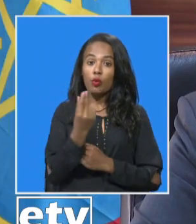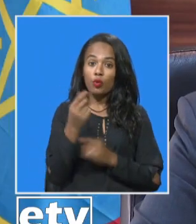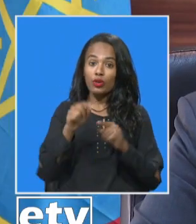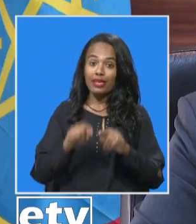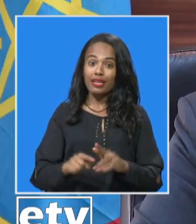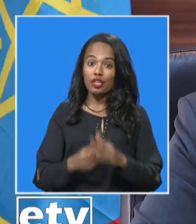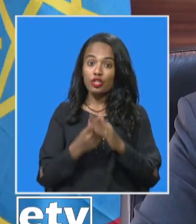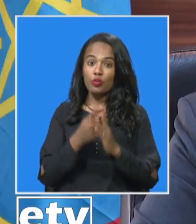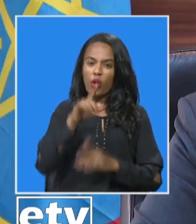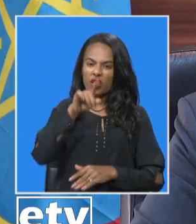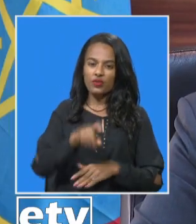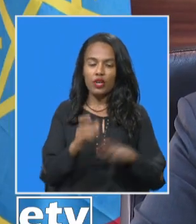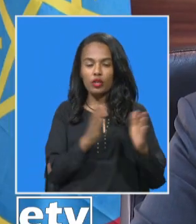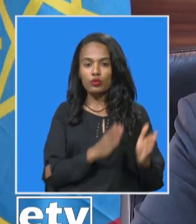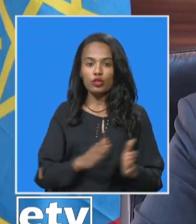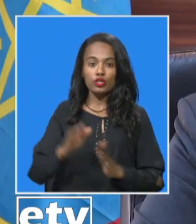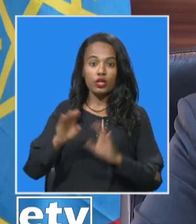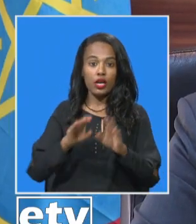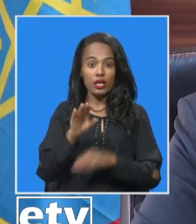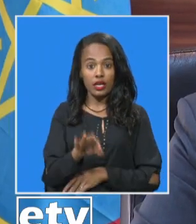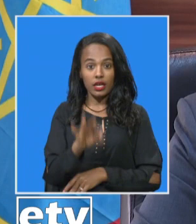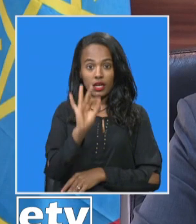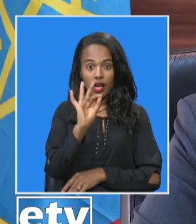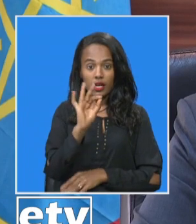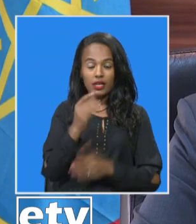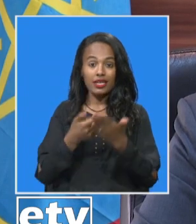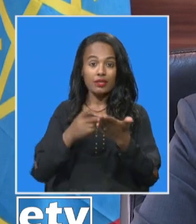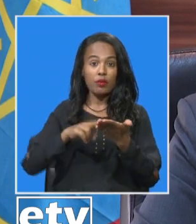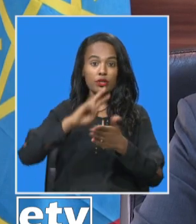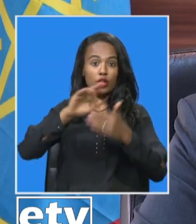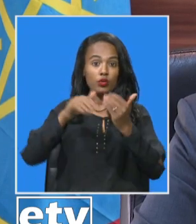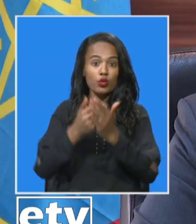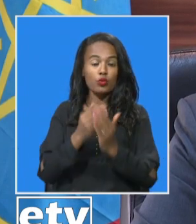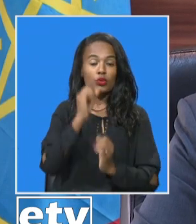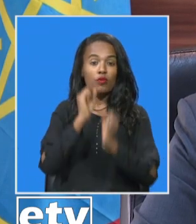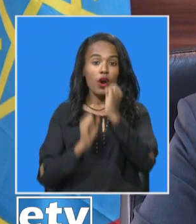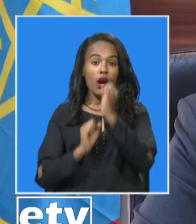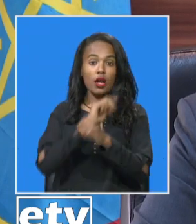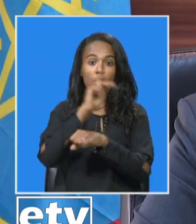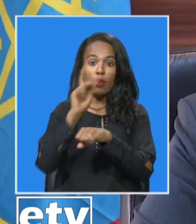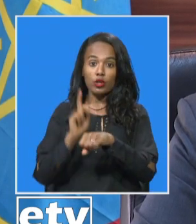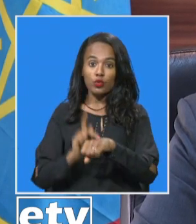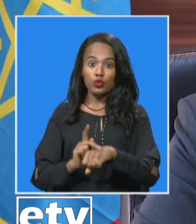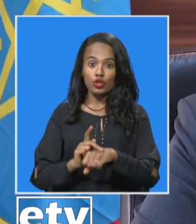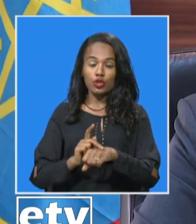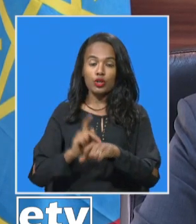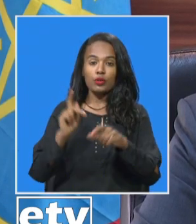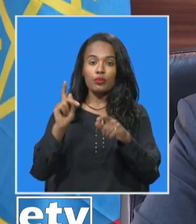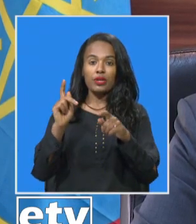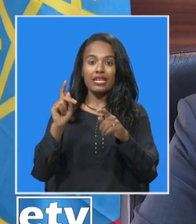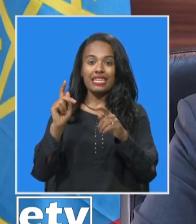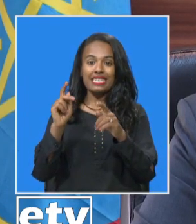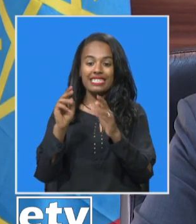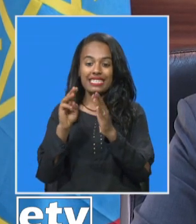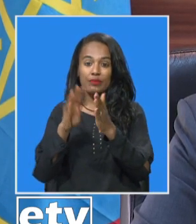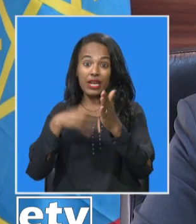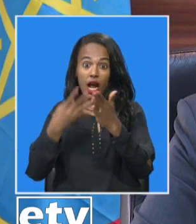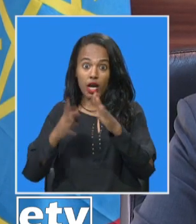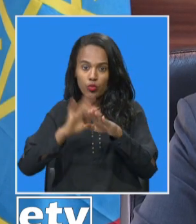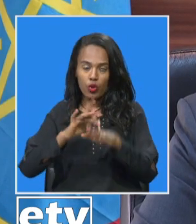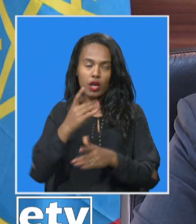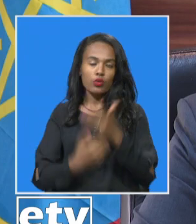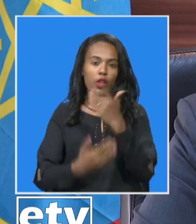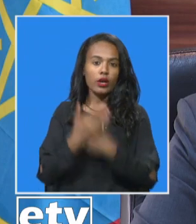ከዛሬ ጀምሮ አስፈላጊውን ዝግጅት እያደረገ ይገኛል። ከዚህ በመነሳት ሁሉም ተፎካካሪ ፓርቲዎች በድርጊት መርሃ ግብሩ ላይ ተወያይተውና